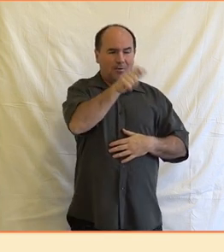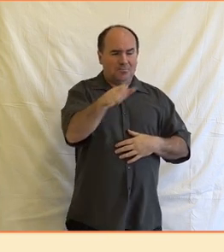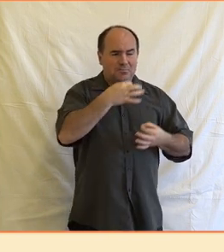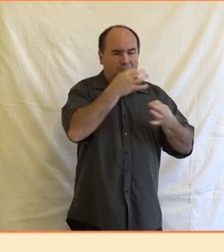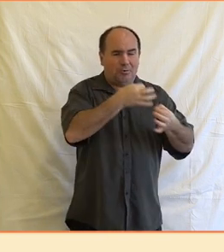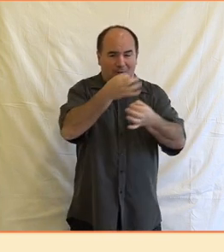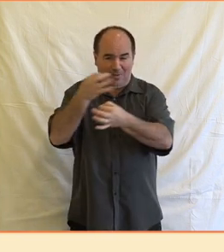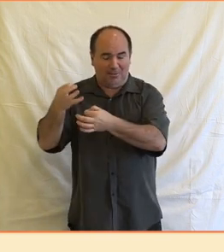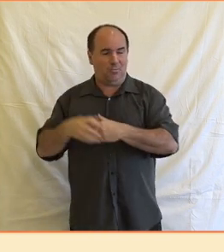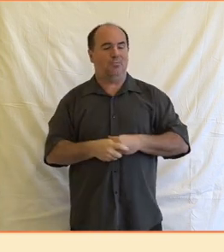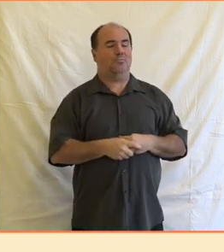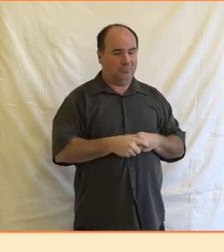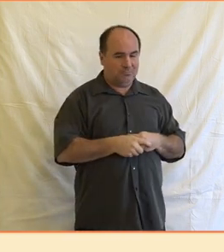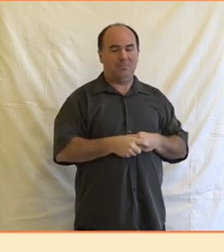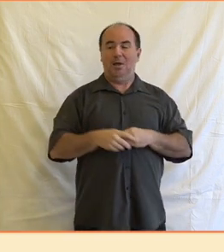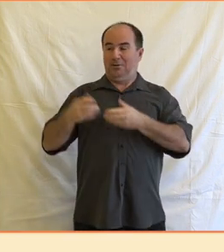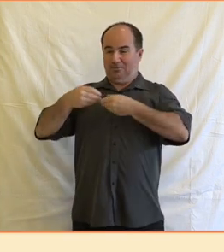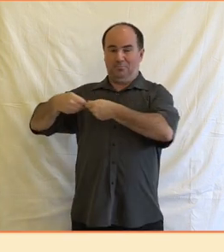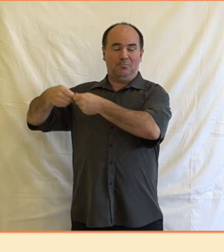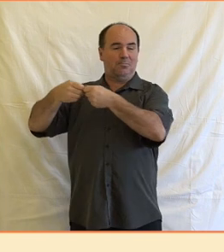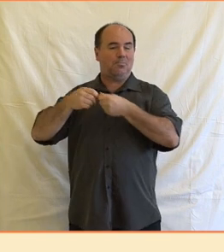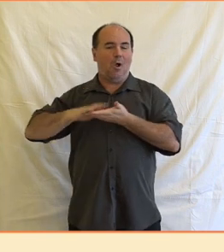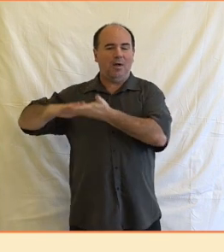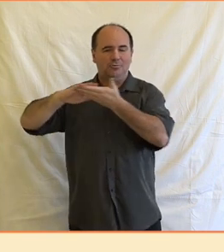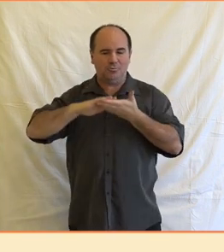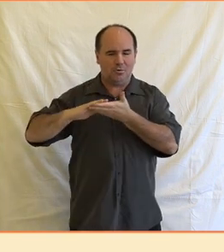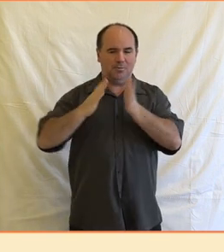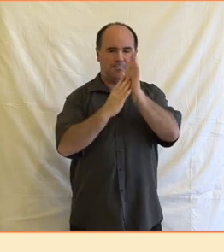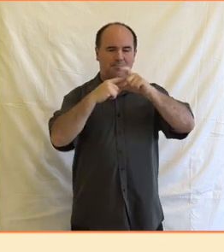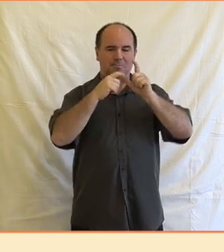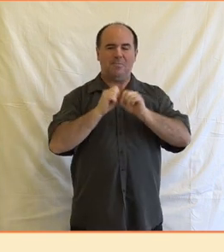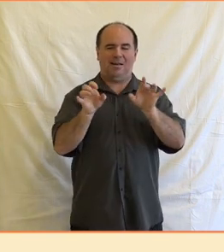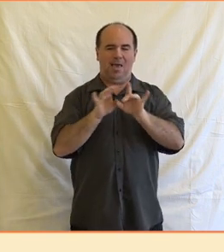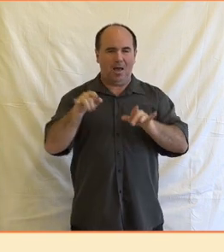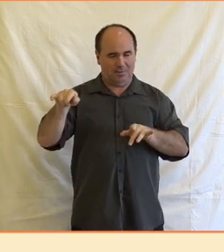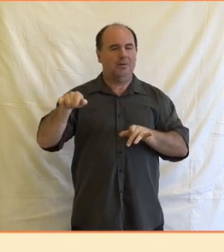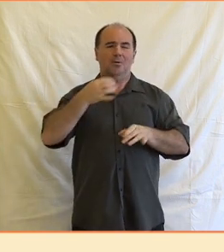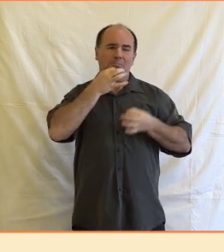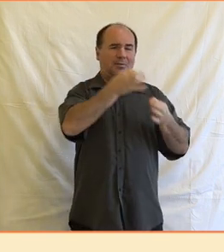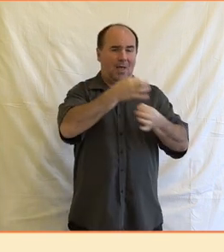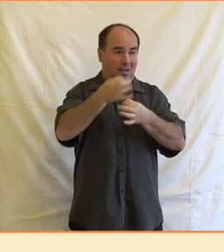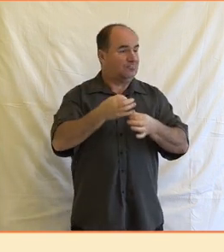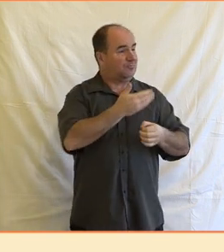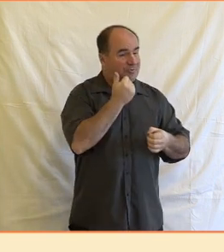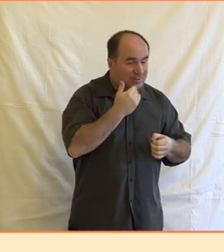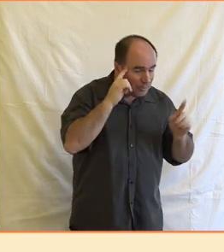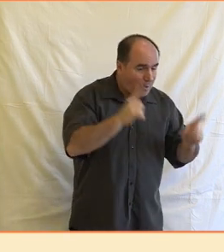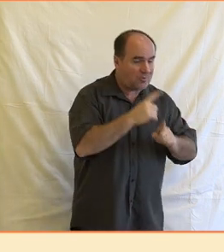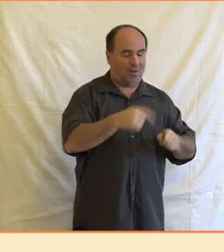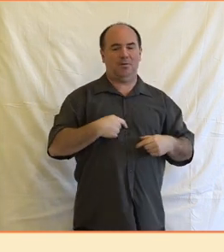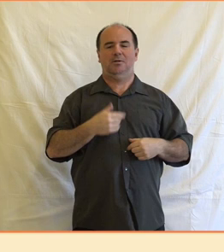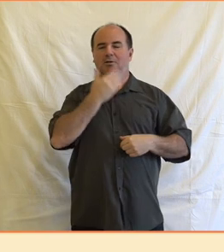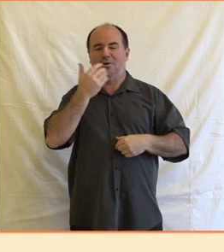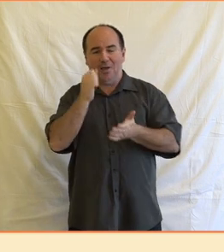technicky sbírala data Unii vydavatelů denního tisku, České televizi, Českému rozhlasu, České tiskové